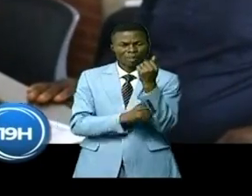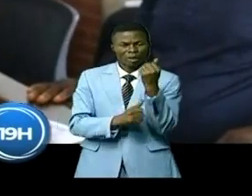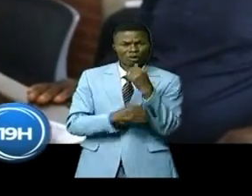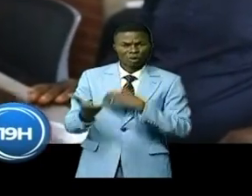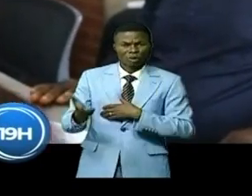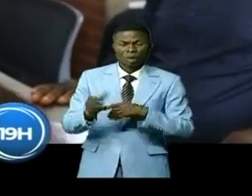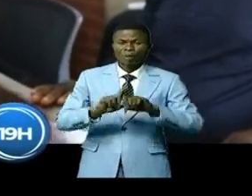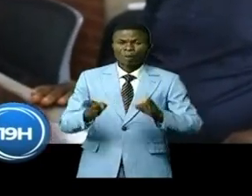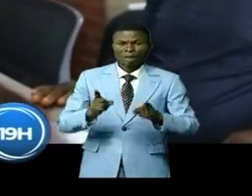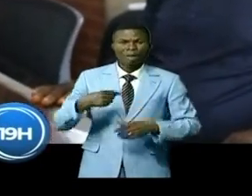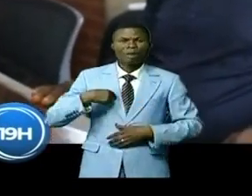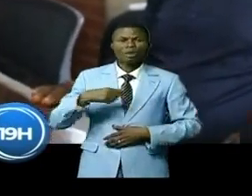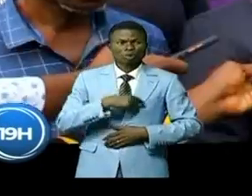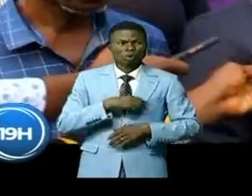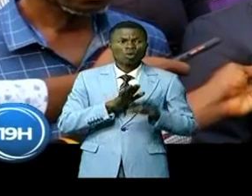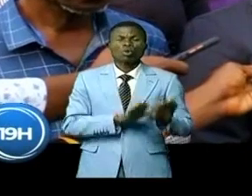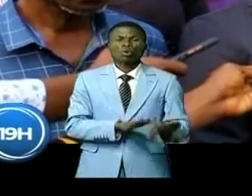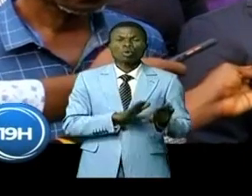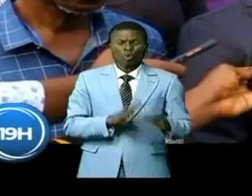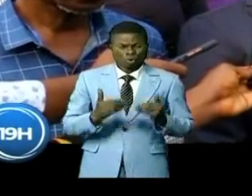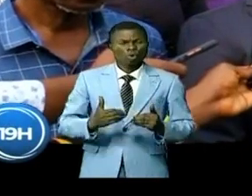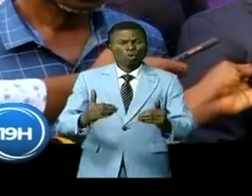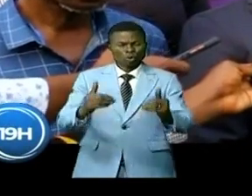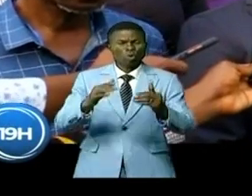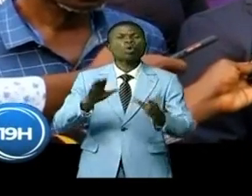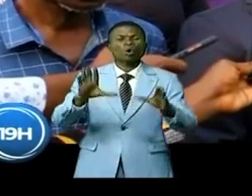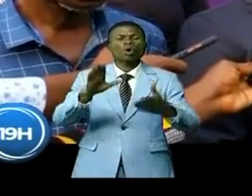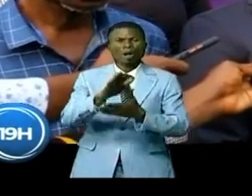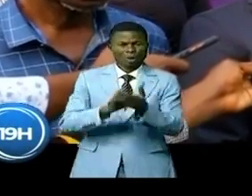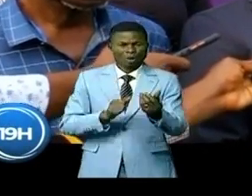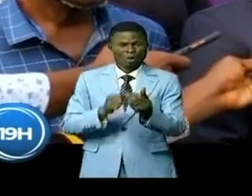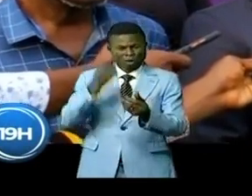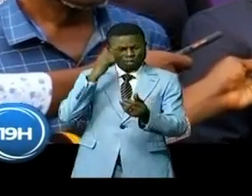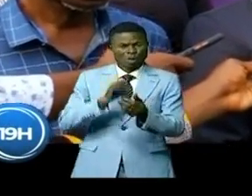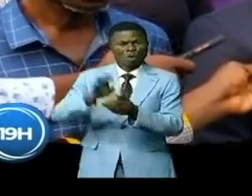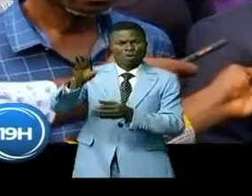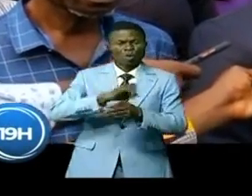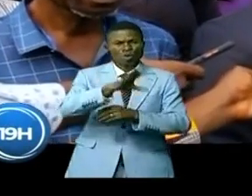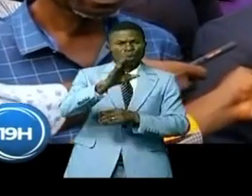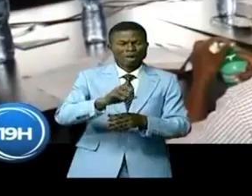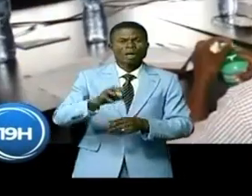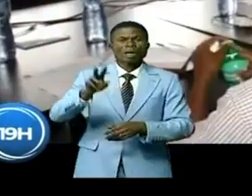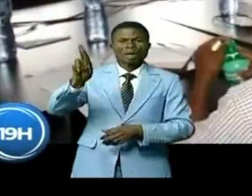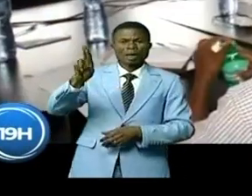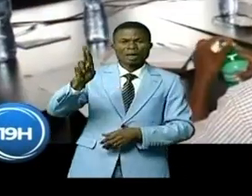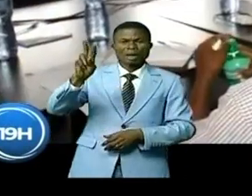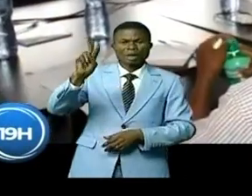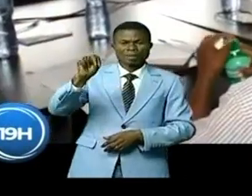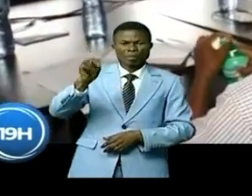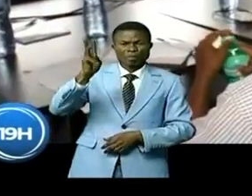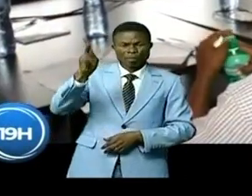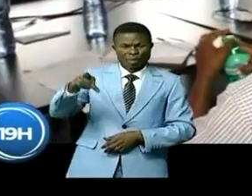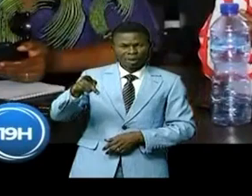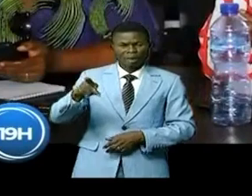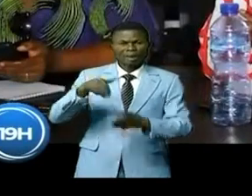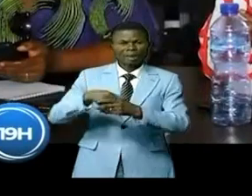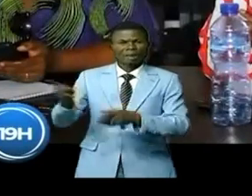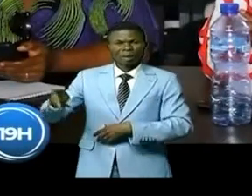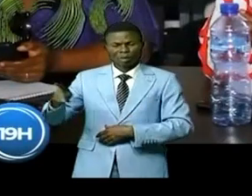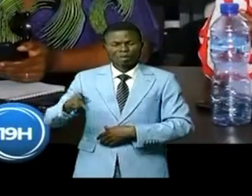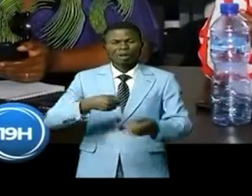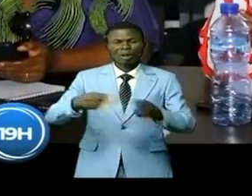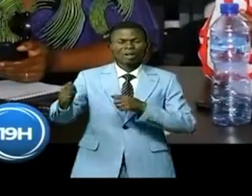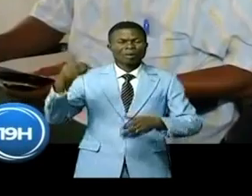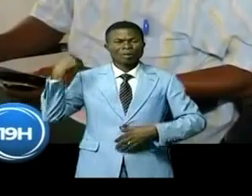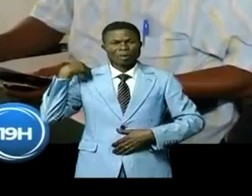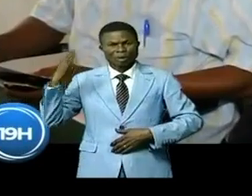Mais enfin, nous attendons et nous continuons à croire pour les déploiements de l'ARMP en province. Ce secteur des marchés publics,